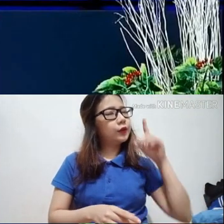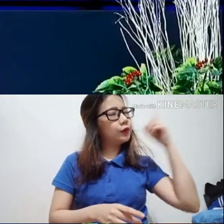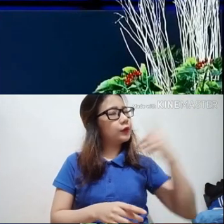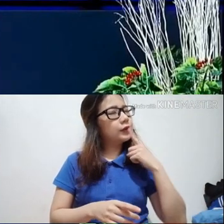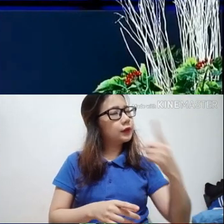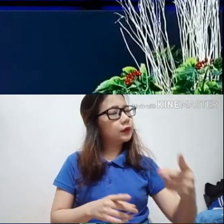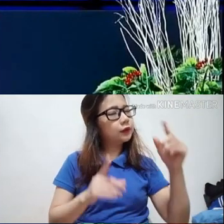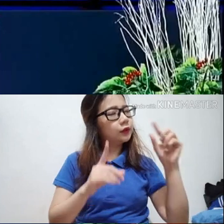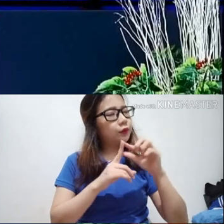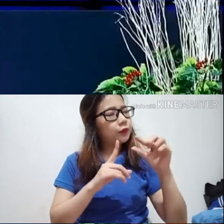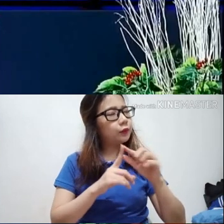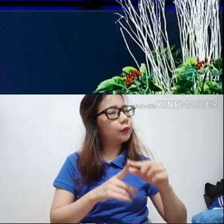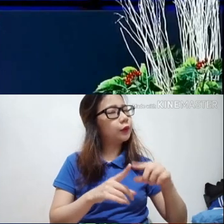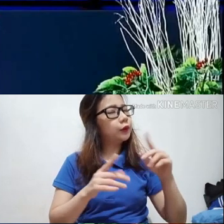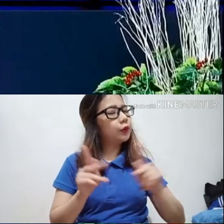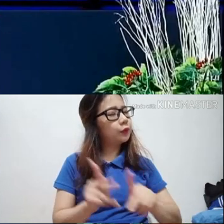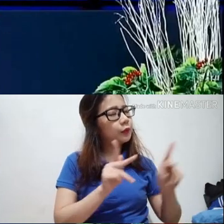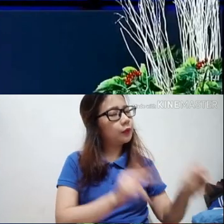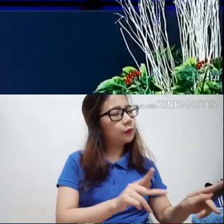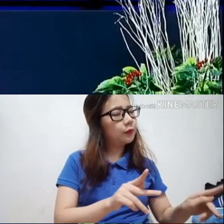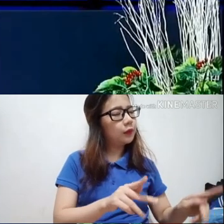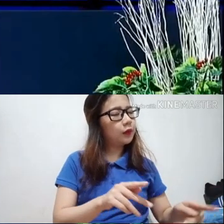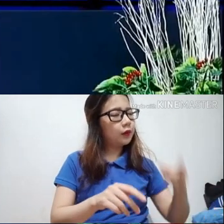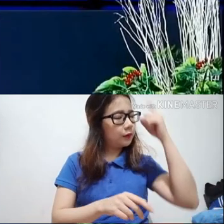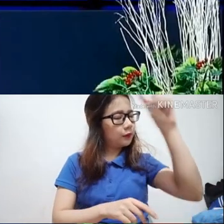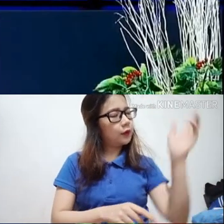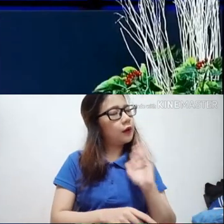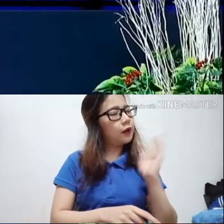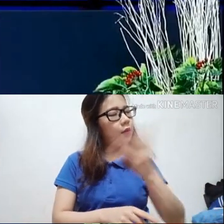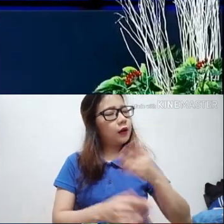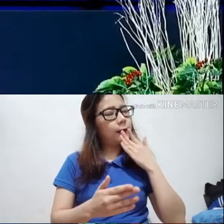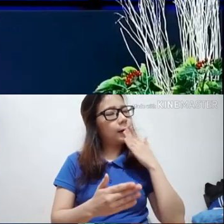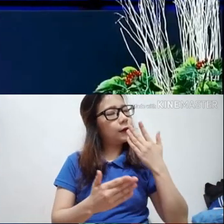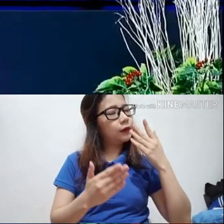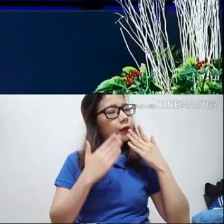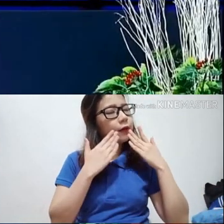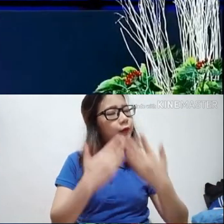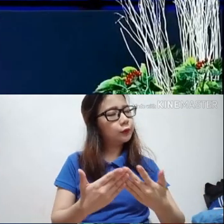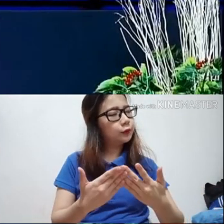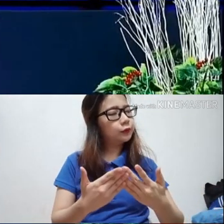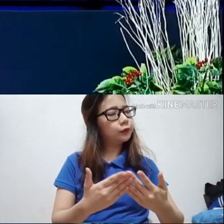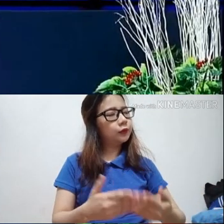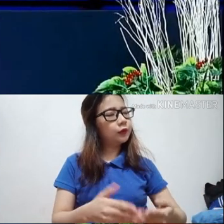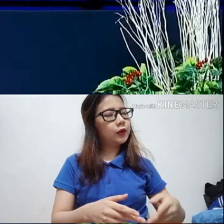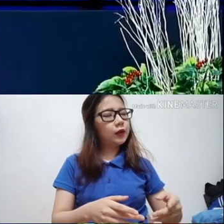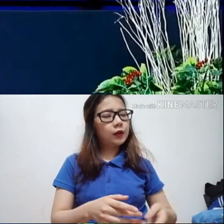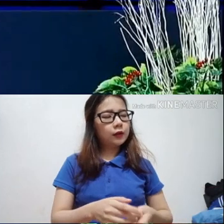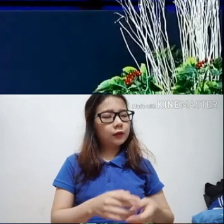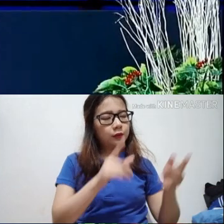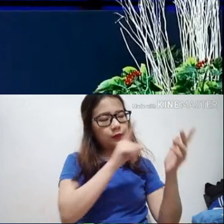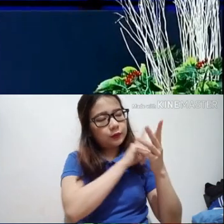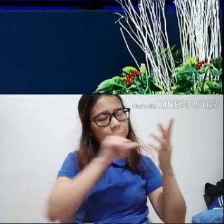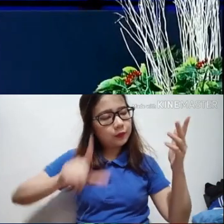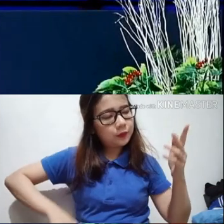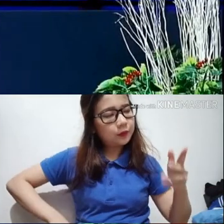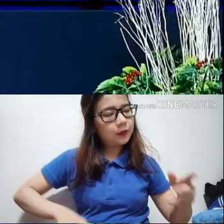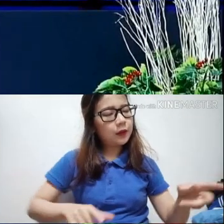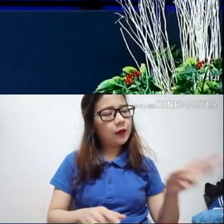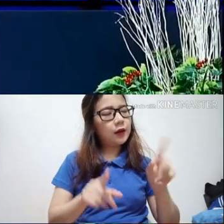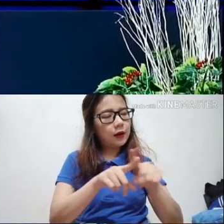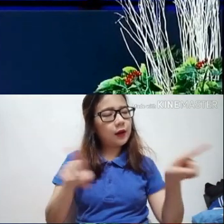ng inyong salita, sa aming pong Panginoong pagtuon, Panginoon, ng aming pong mga atensyon at